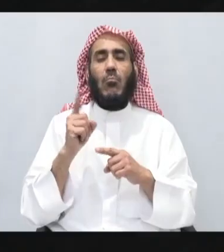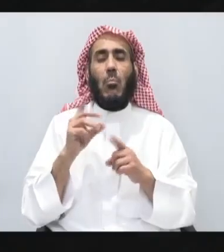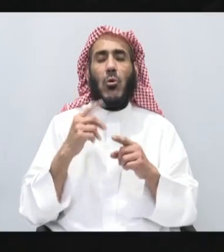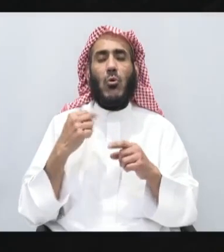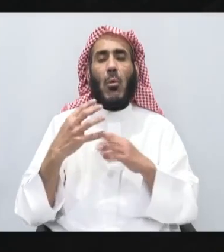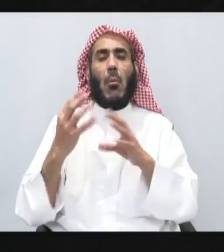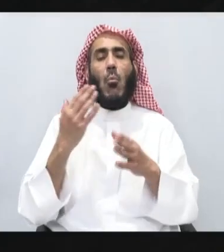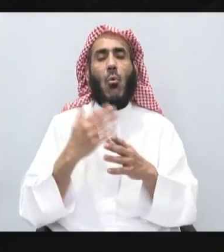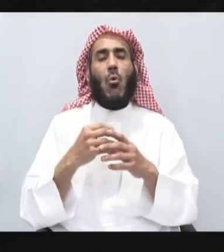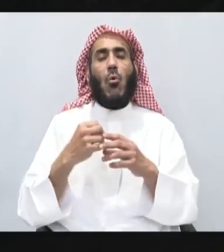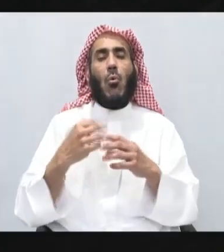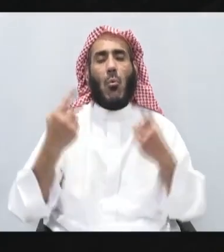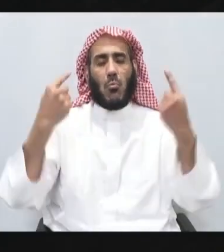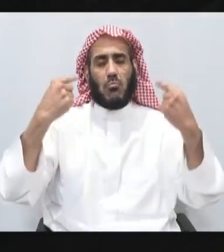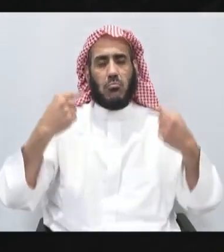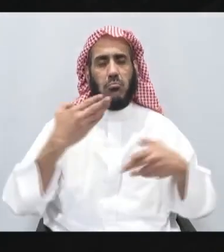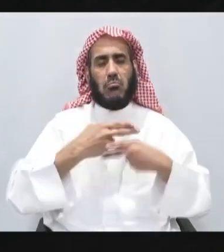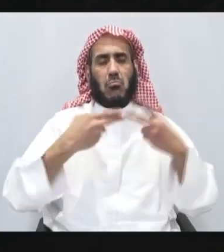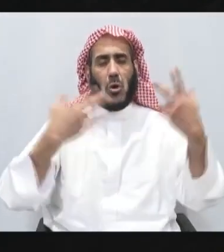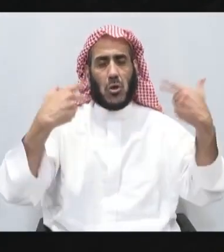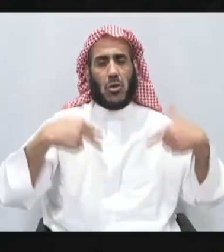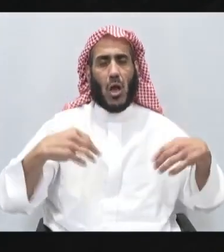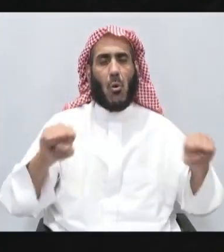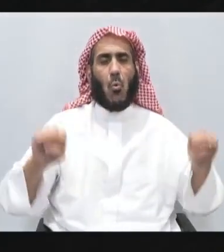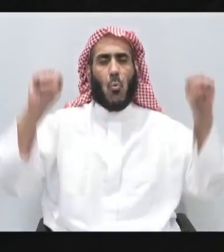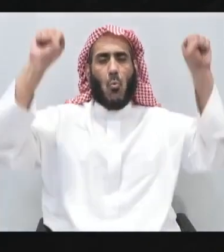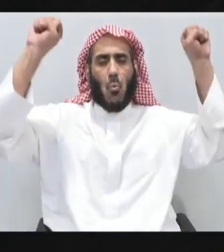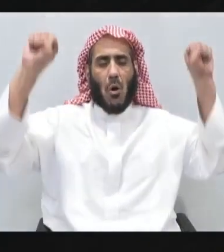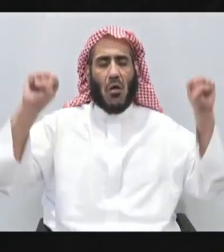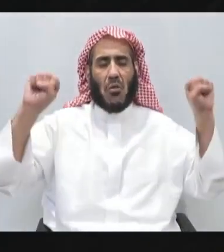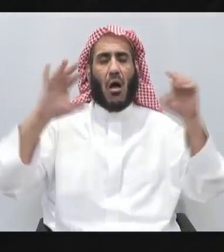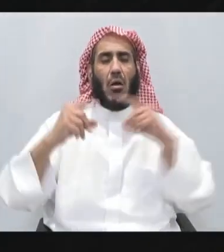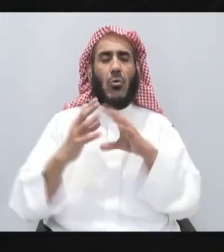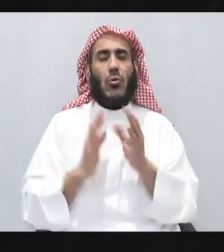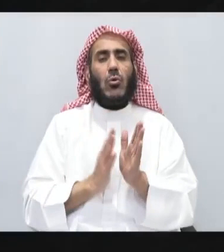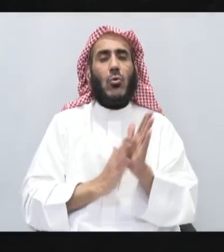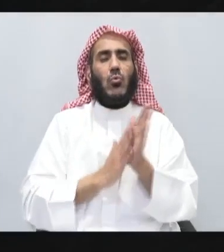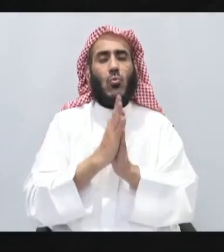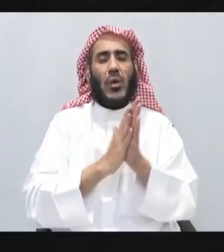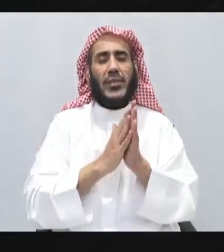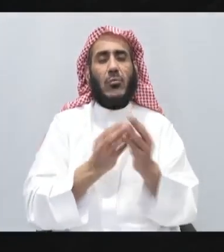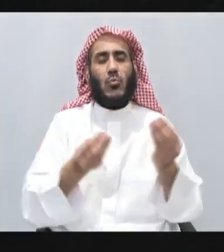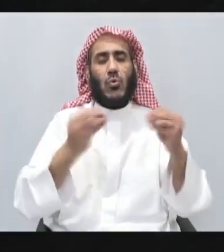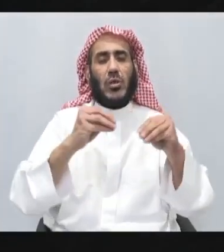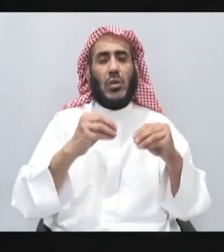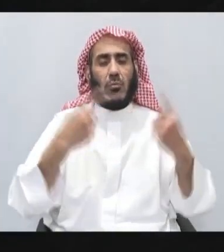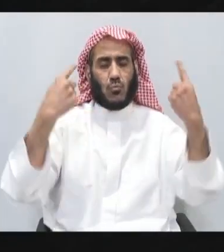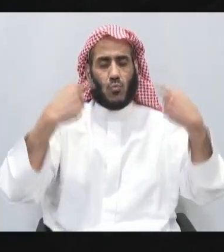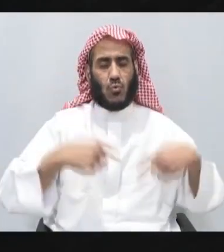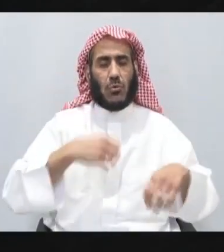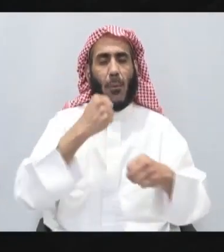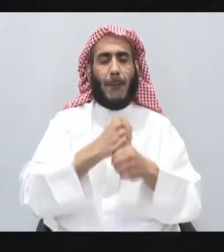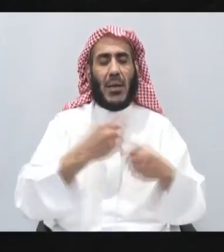يريد بناء اجسام او من يرفعون اثقال تعزز وتزيد الصحه الجسديه